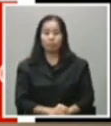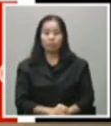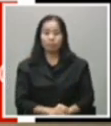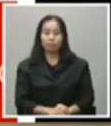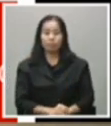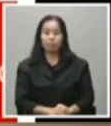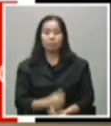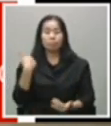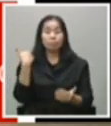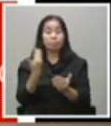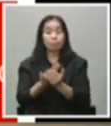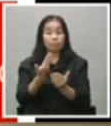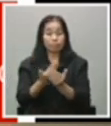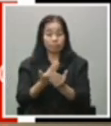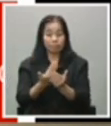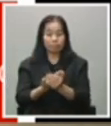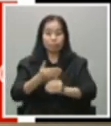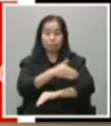มีทรัพย์สิน